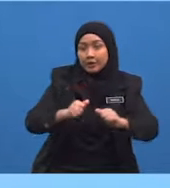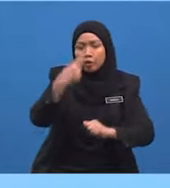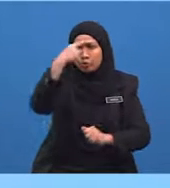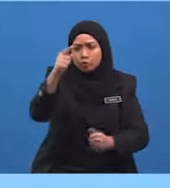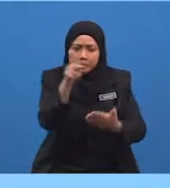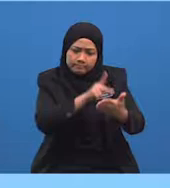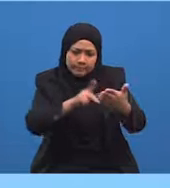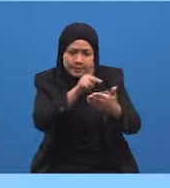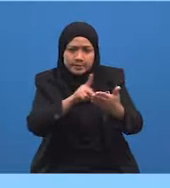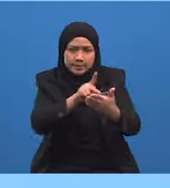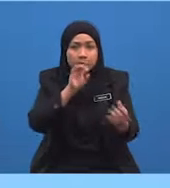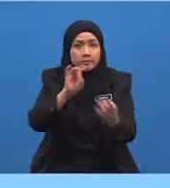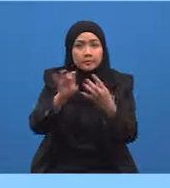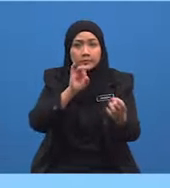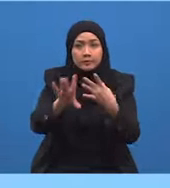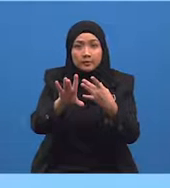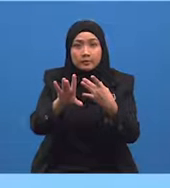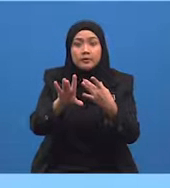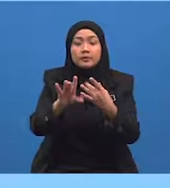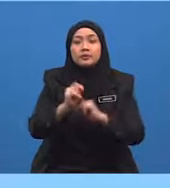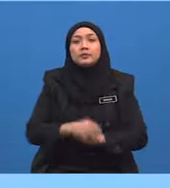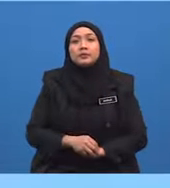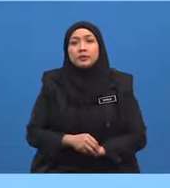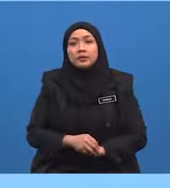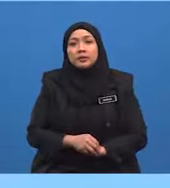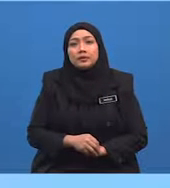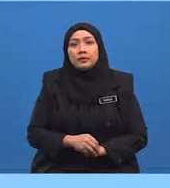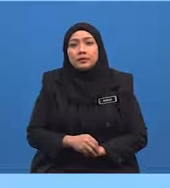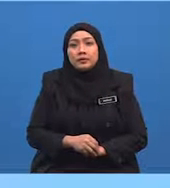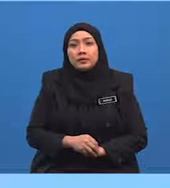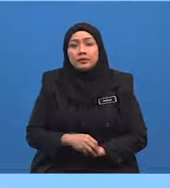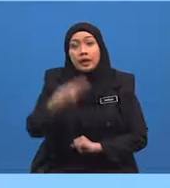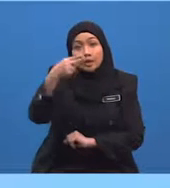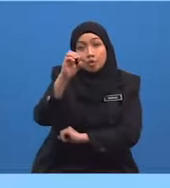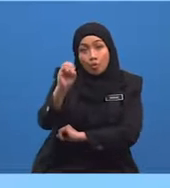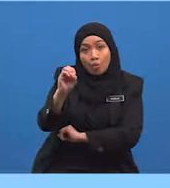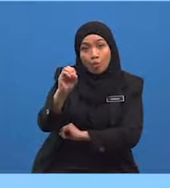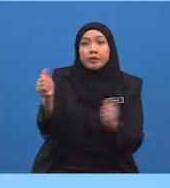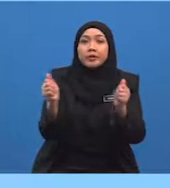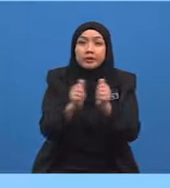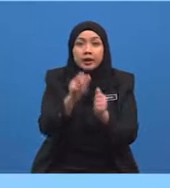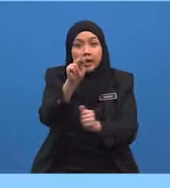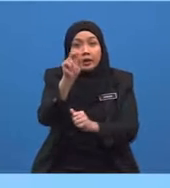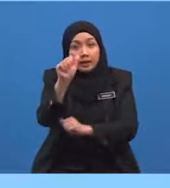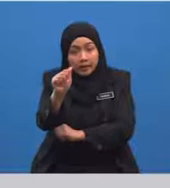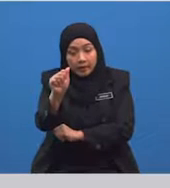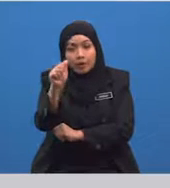balas penetralan antara asid hidroklorik dengan larutan natrium hidroksida.